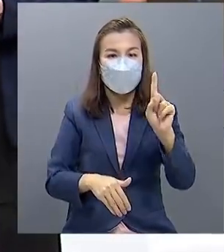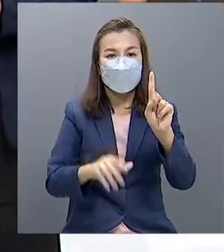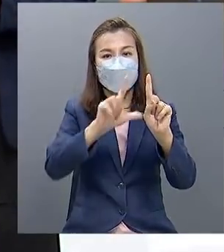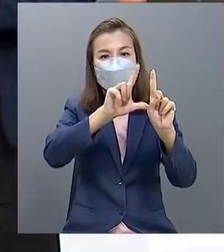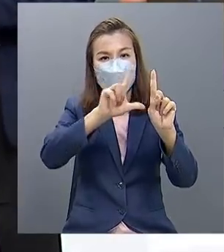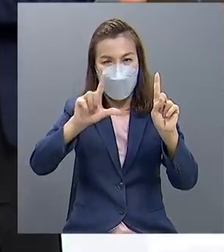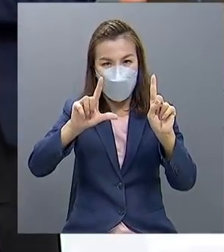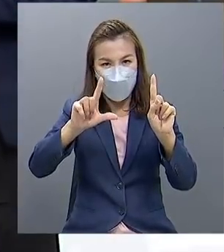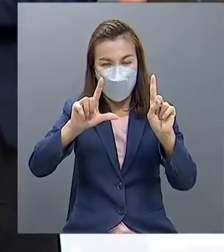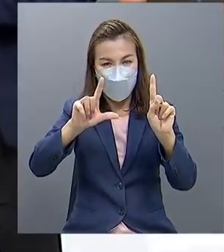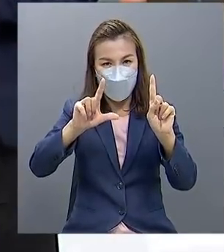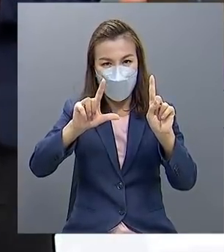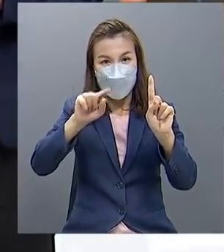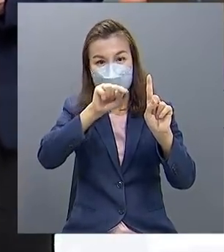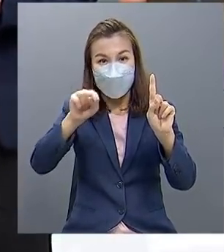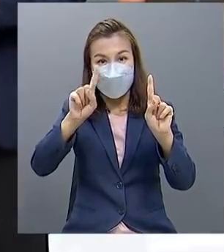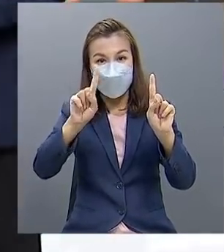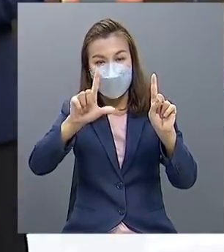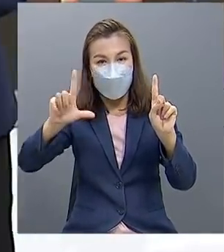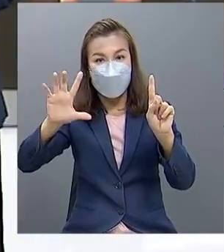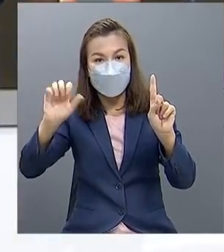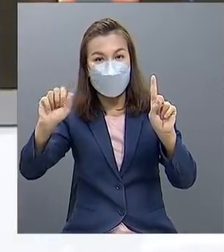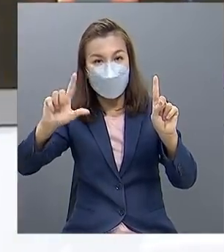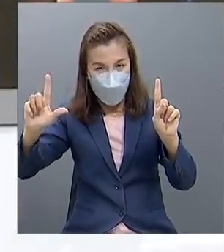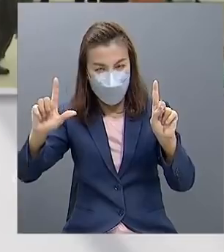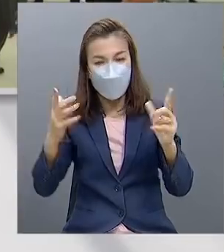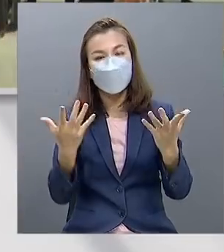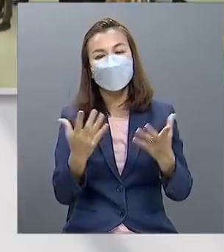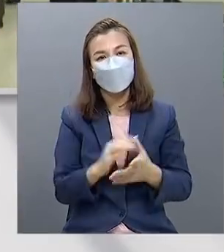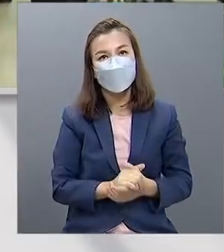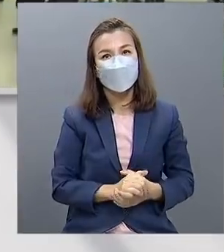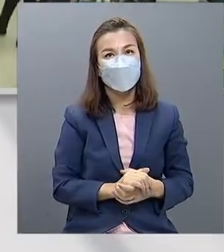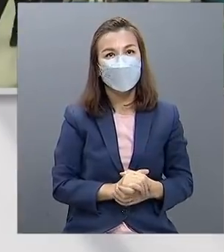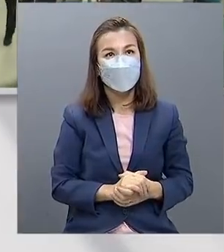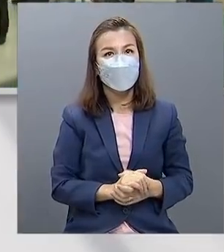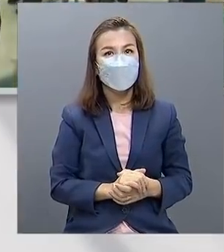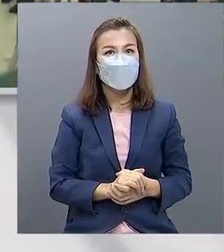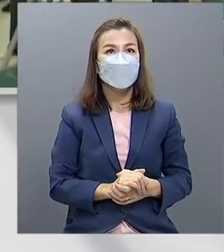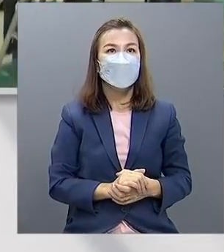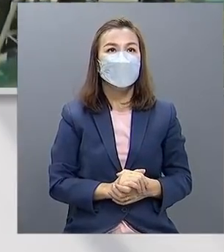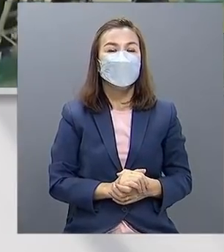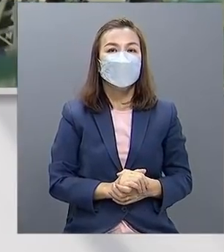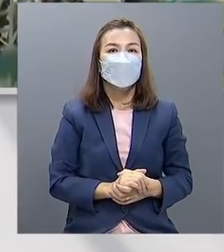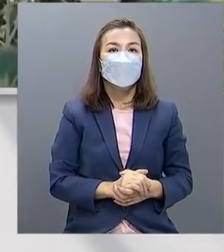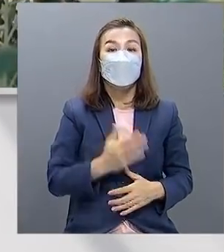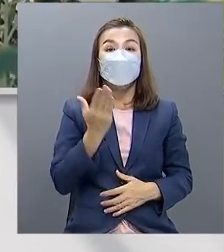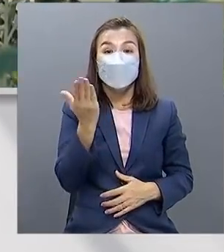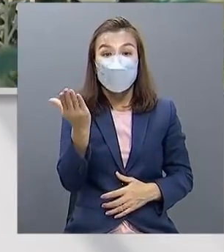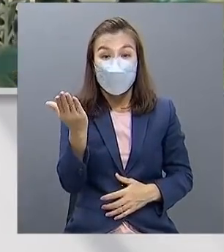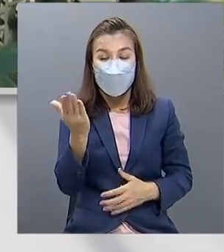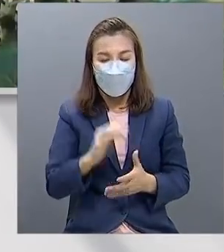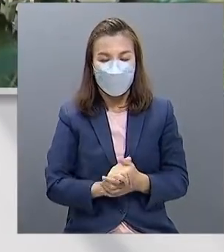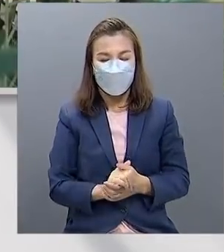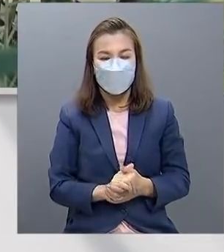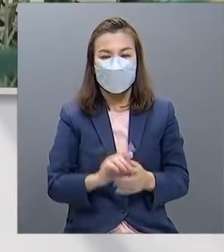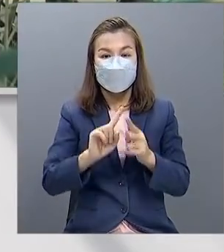1 ล้านนะคะถึง1,500,000,000 บาทค่ะสำหรับการขอให้มีการปลดล็อกในวันที่1พฤษภา